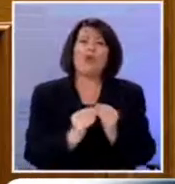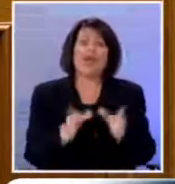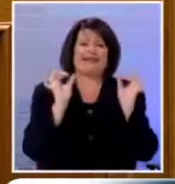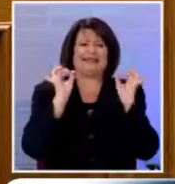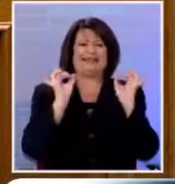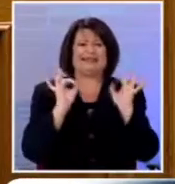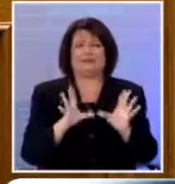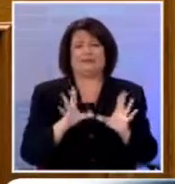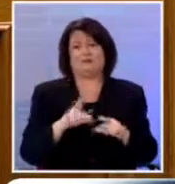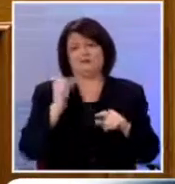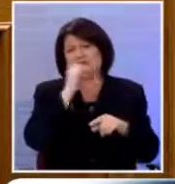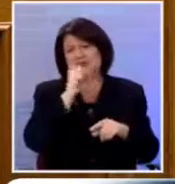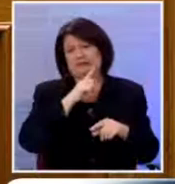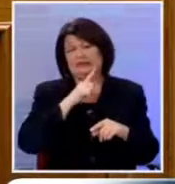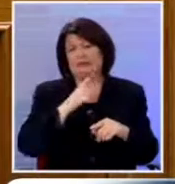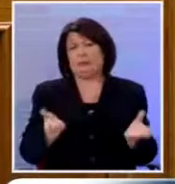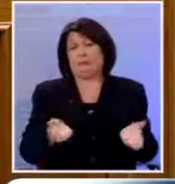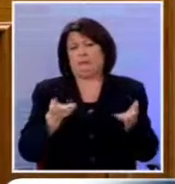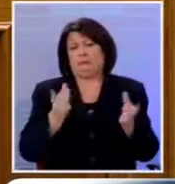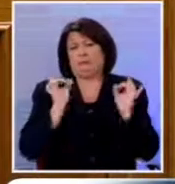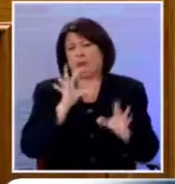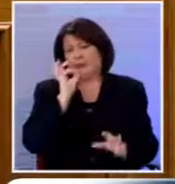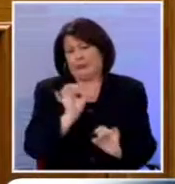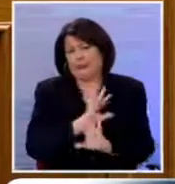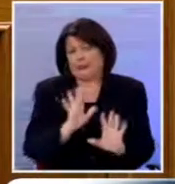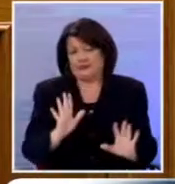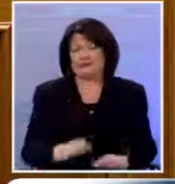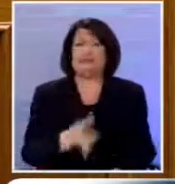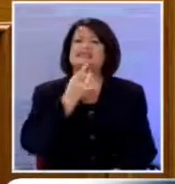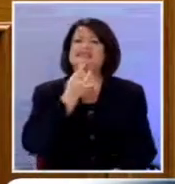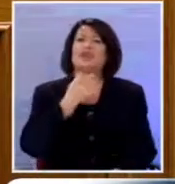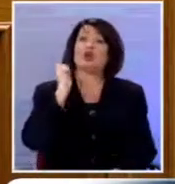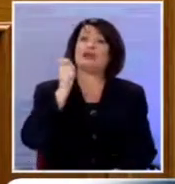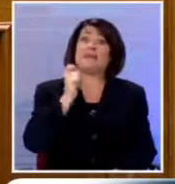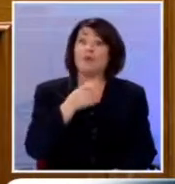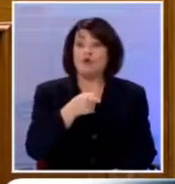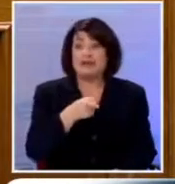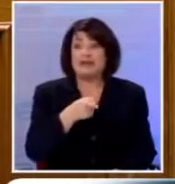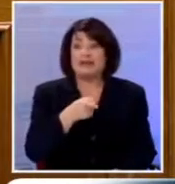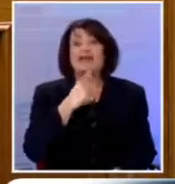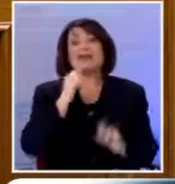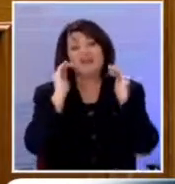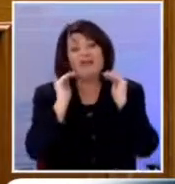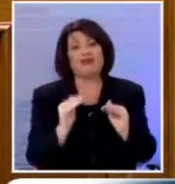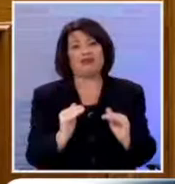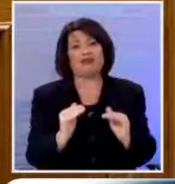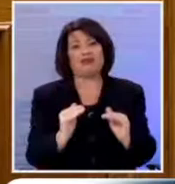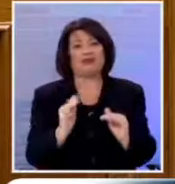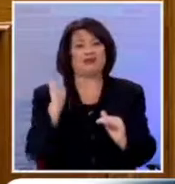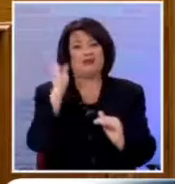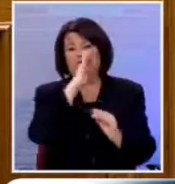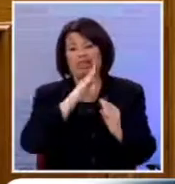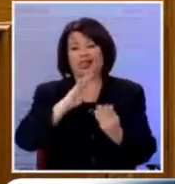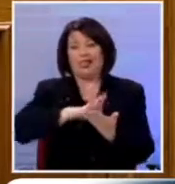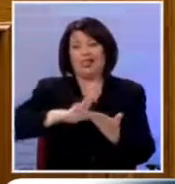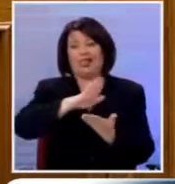πομφόλιγες. Η εικόνα της βαρβαρότητας της πολιτικής τους δεν αλλάζει ούτε με lifting, ούτε